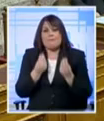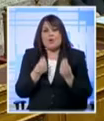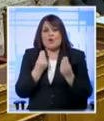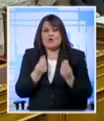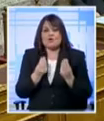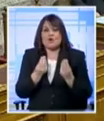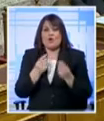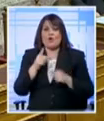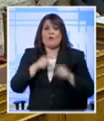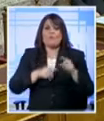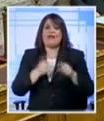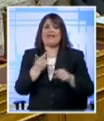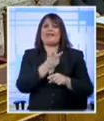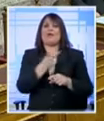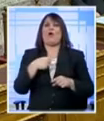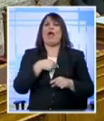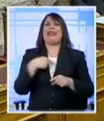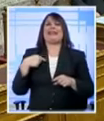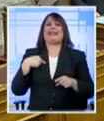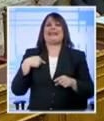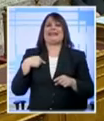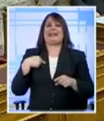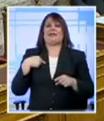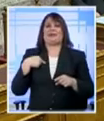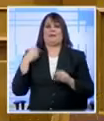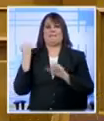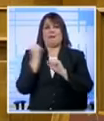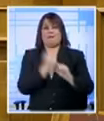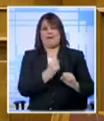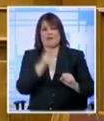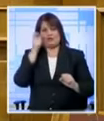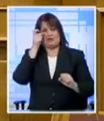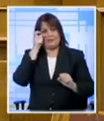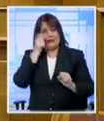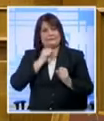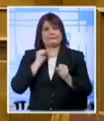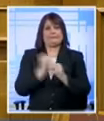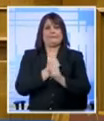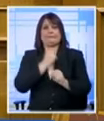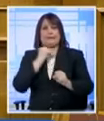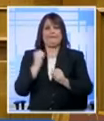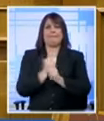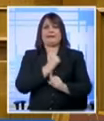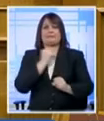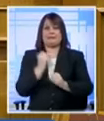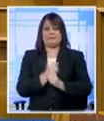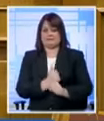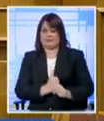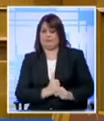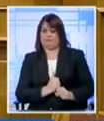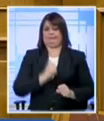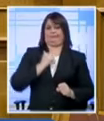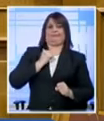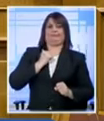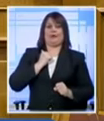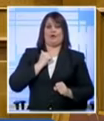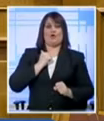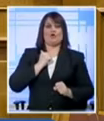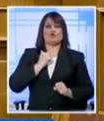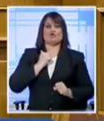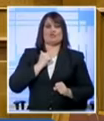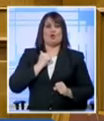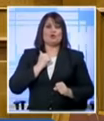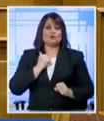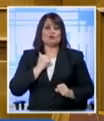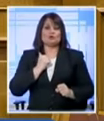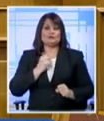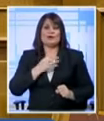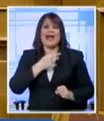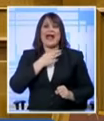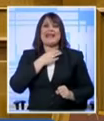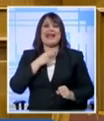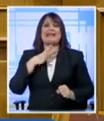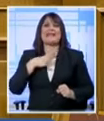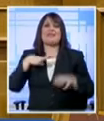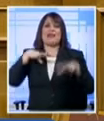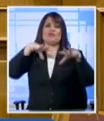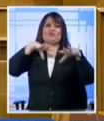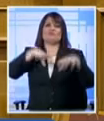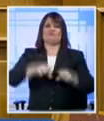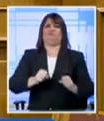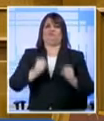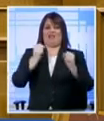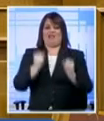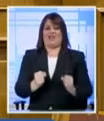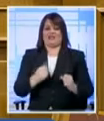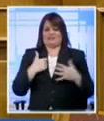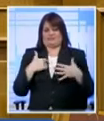πείσματα δύο αρχηγών, αλίμονο αν οι εγωισμοί, εάν η ανάγκη να μείνουν κολλημένοι σε